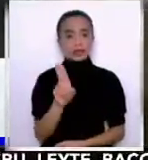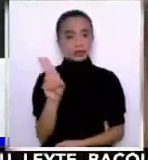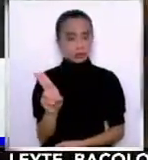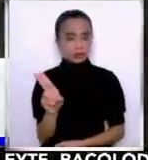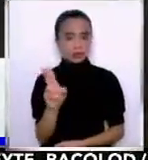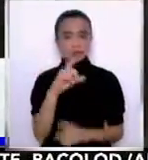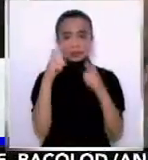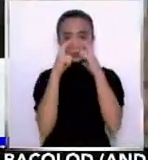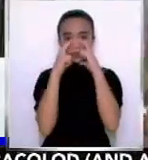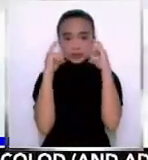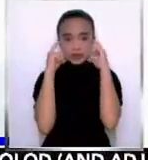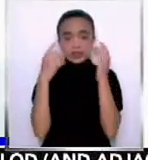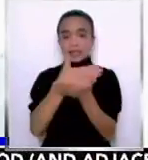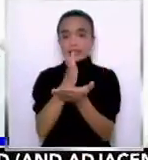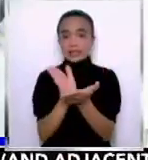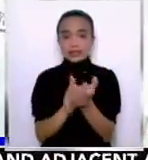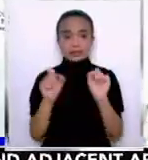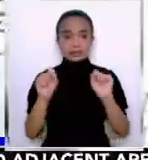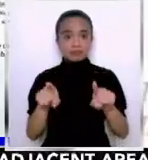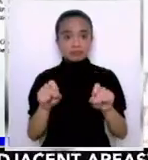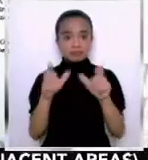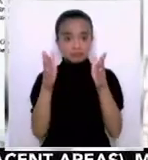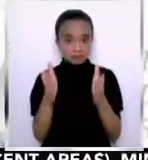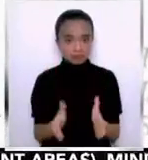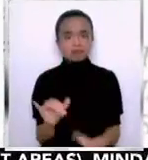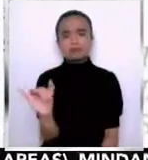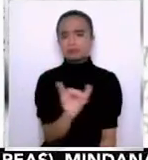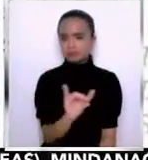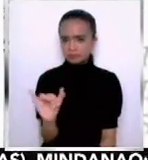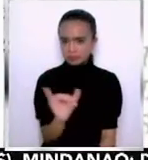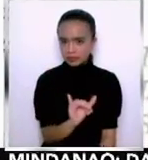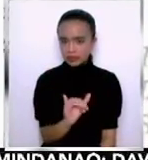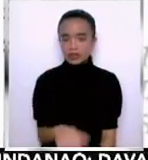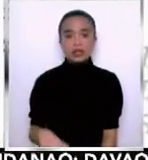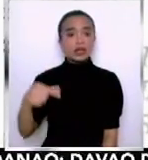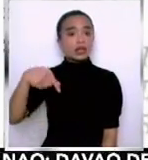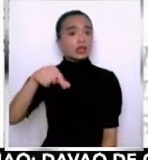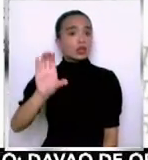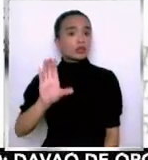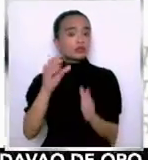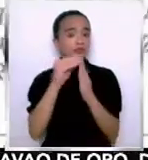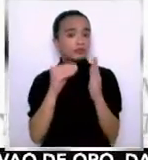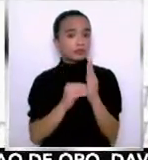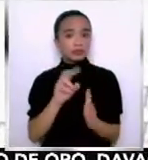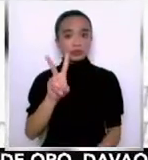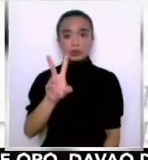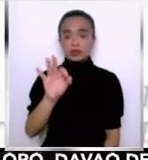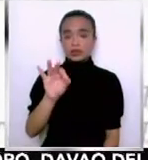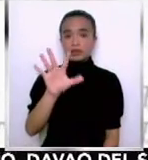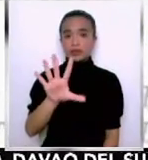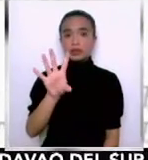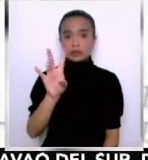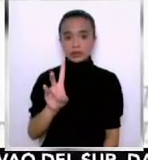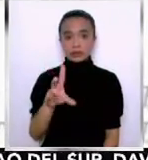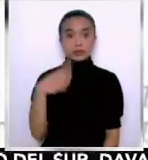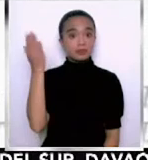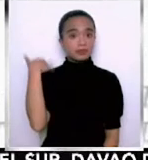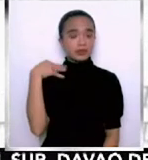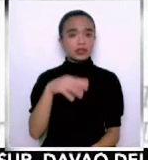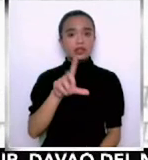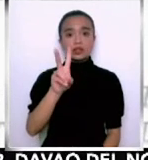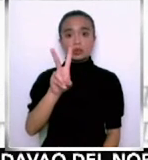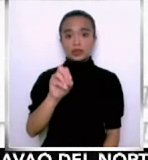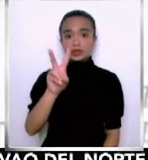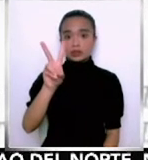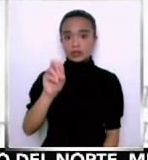tindera naman ang natikitan. Sa ilalim ng Quezon City Ordinance 2957 na inilabas noong 2020, sa unang